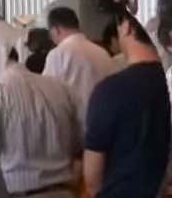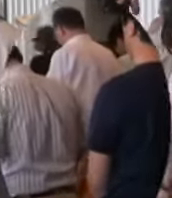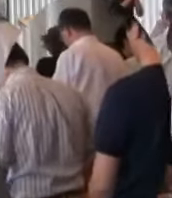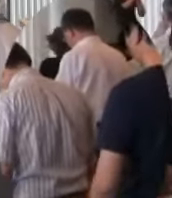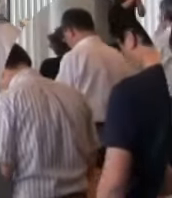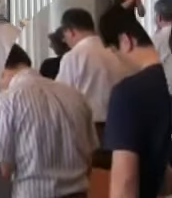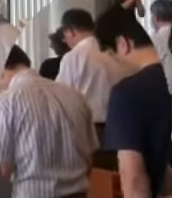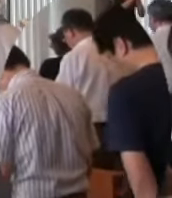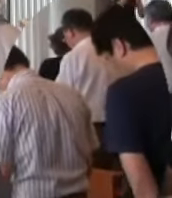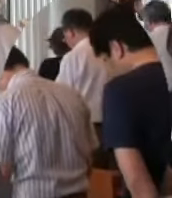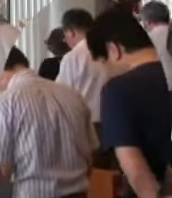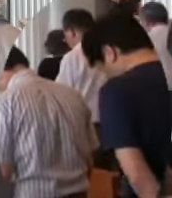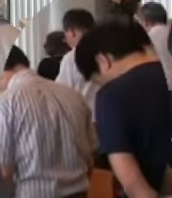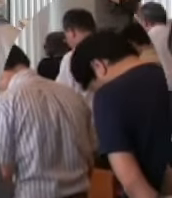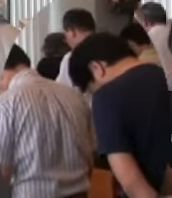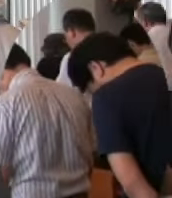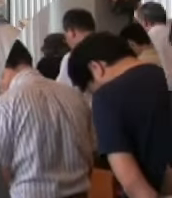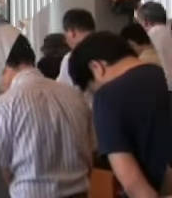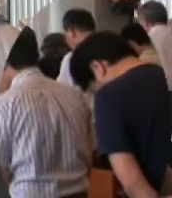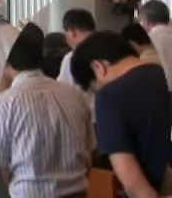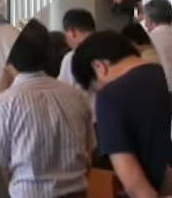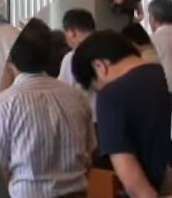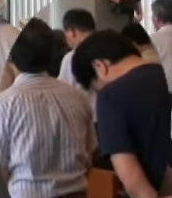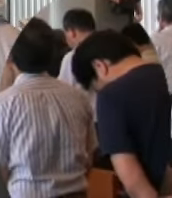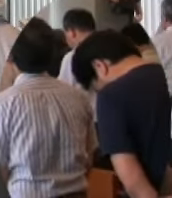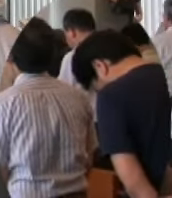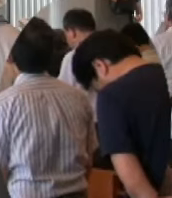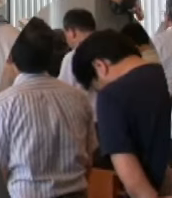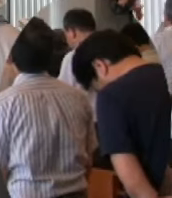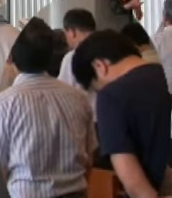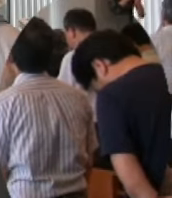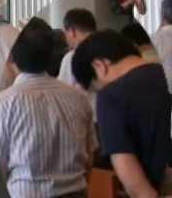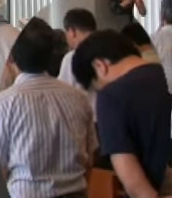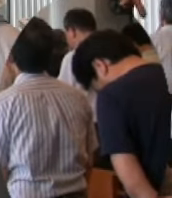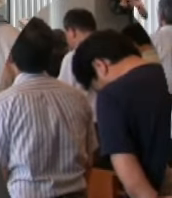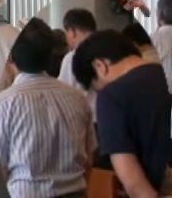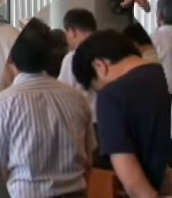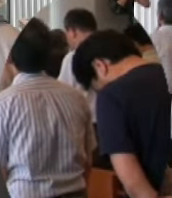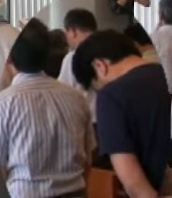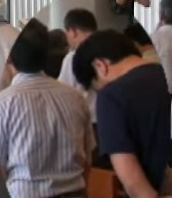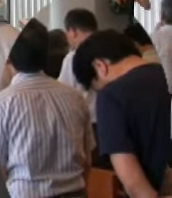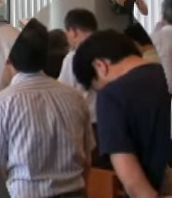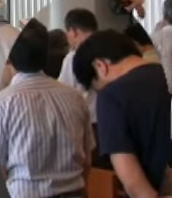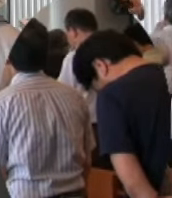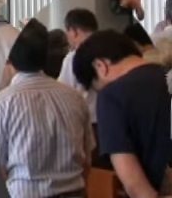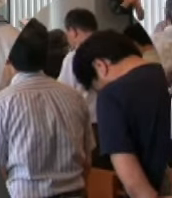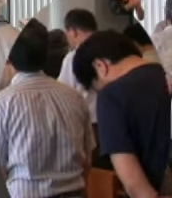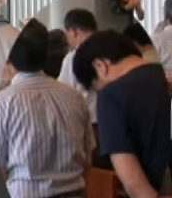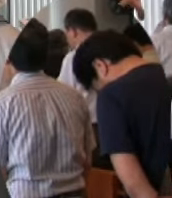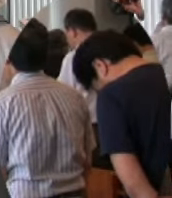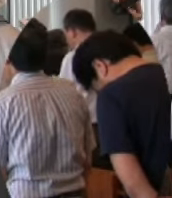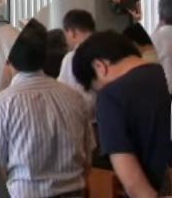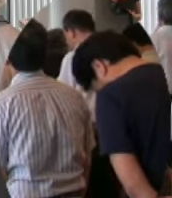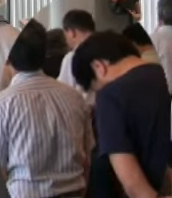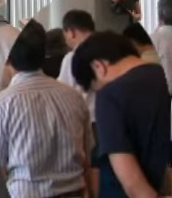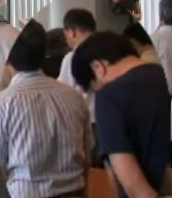仰ぎ恋願わくは我らの主御子イエスキリストの苦しき恵み、父なる神